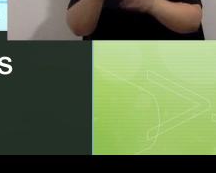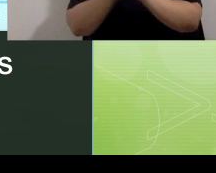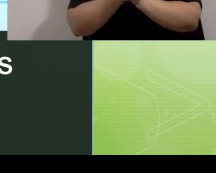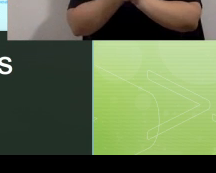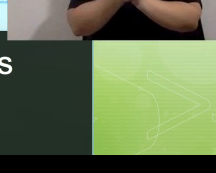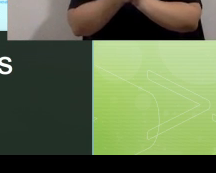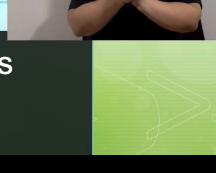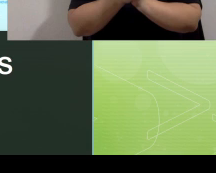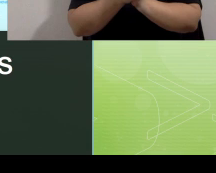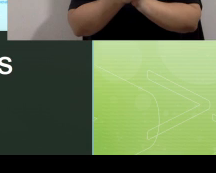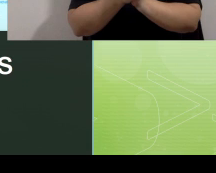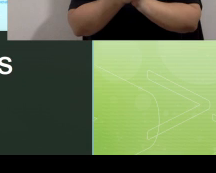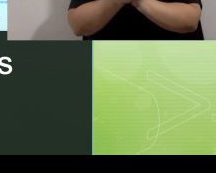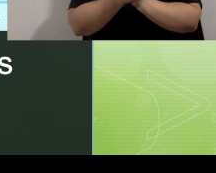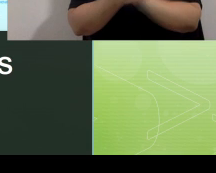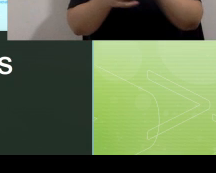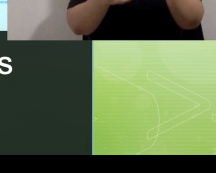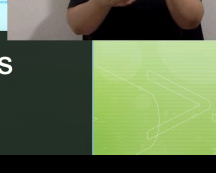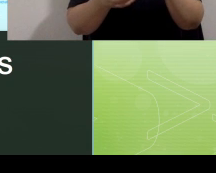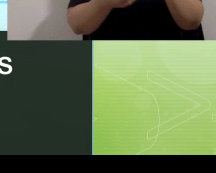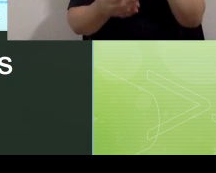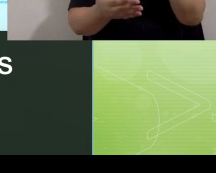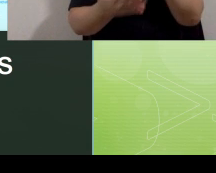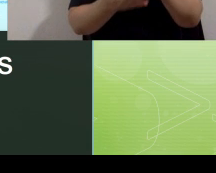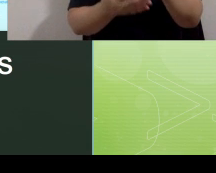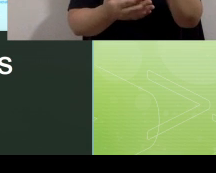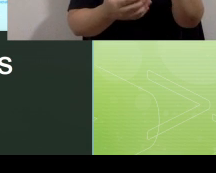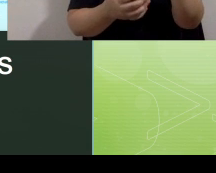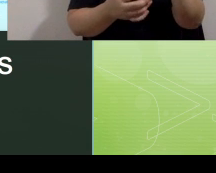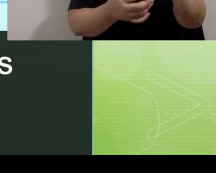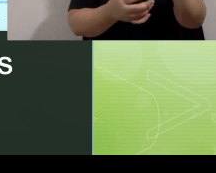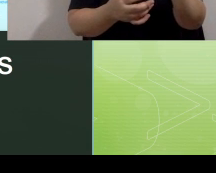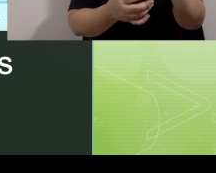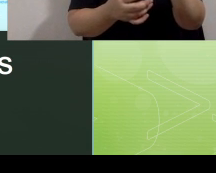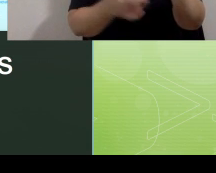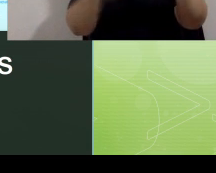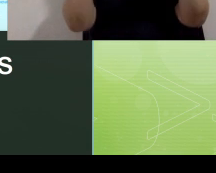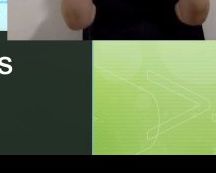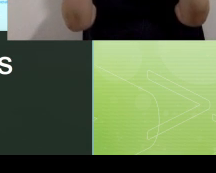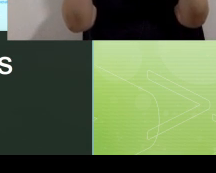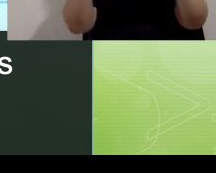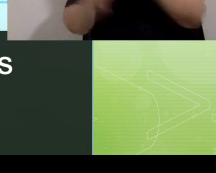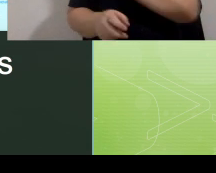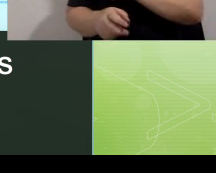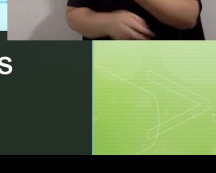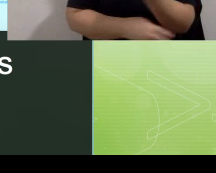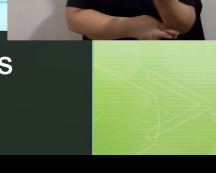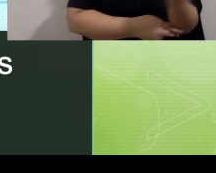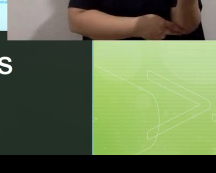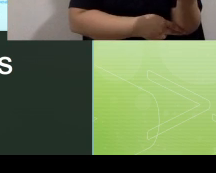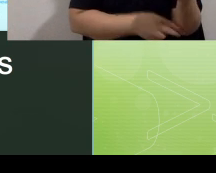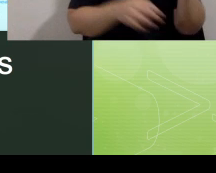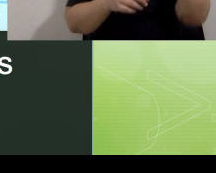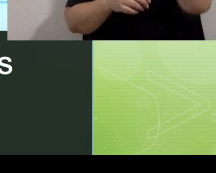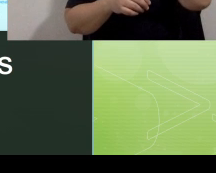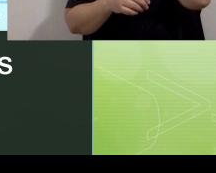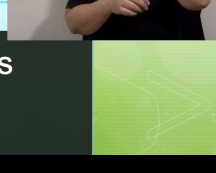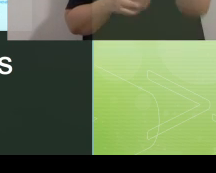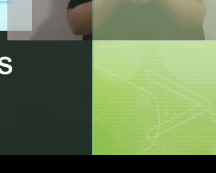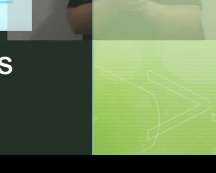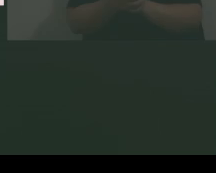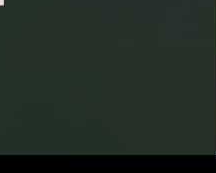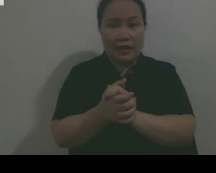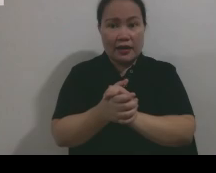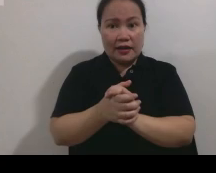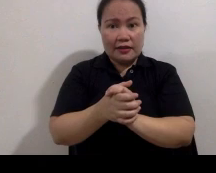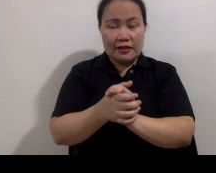unang markahan ng Araling Panlipunan 7 na pinamagatang Mga Yamang Likas sa Asya.